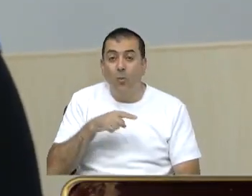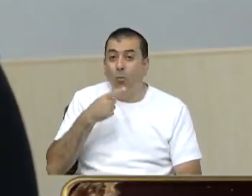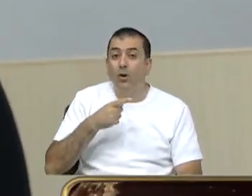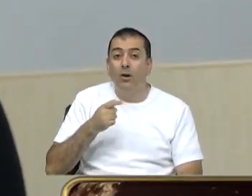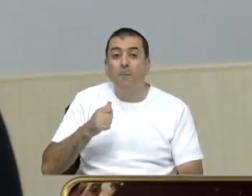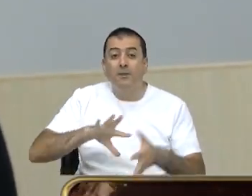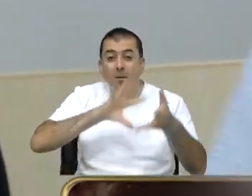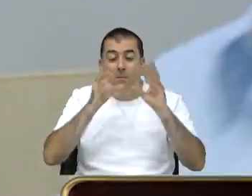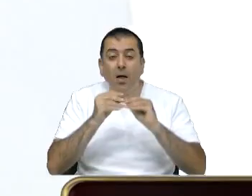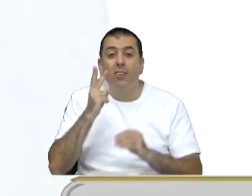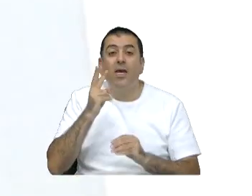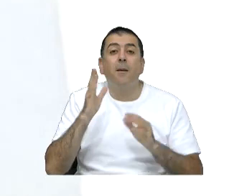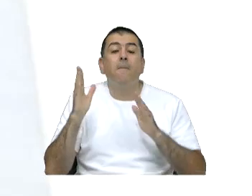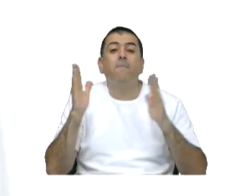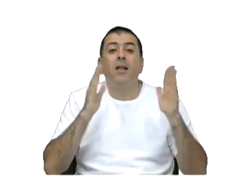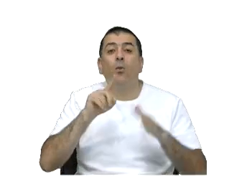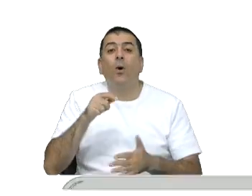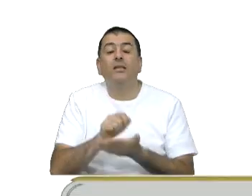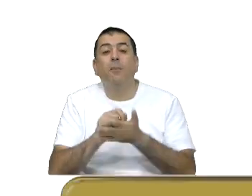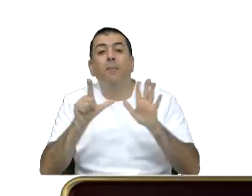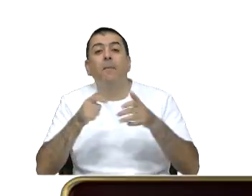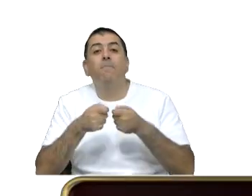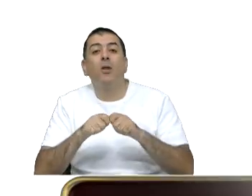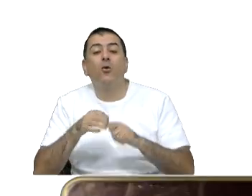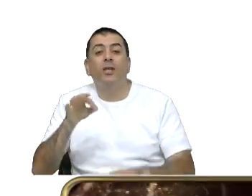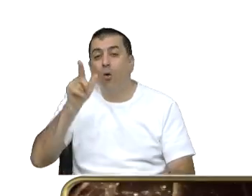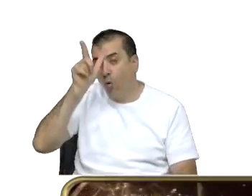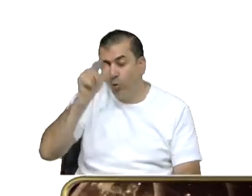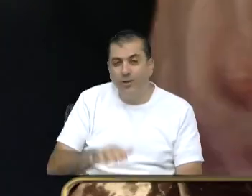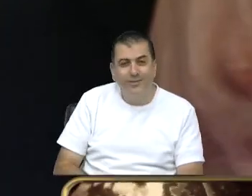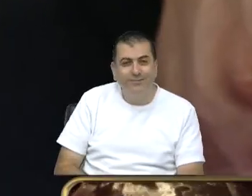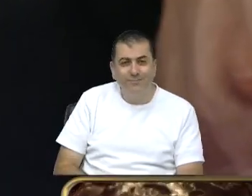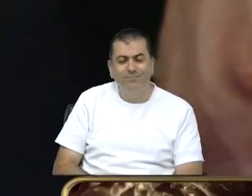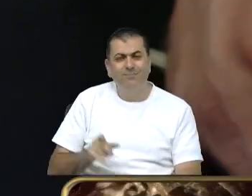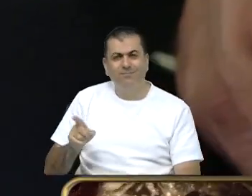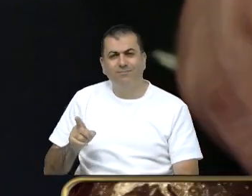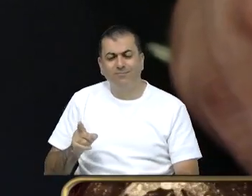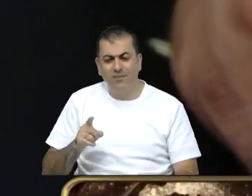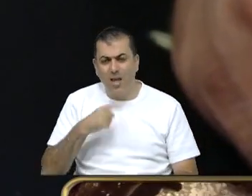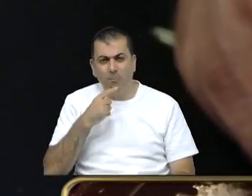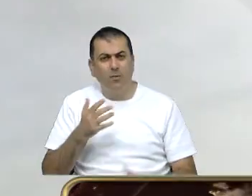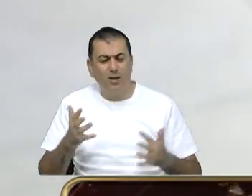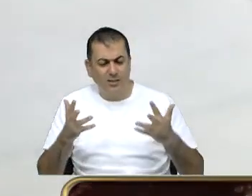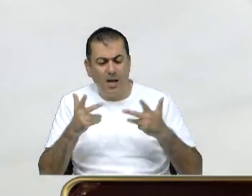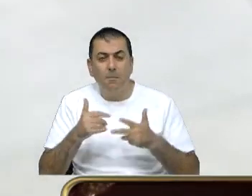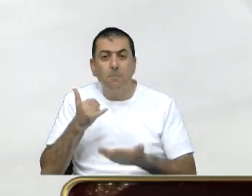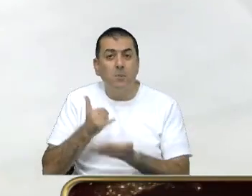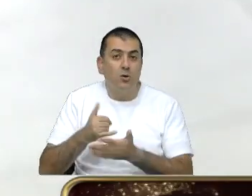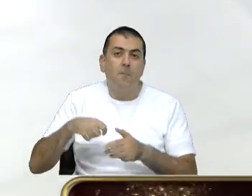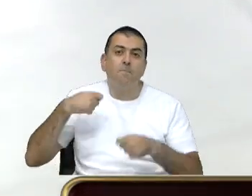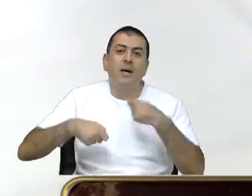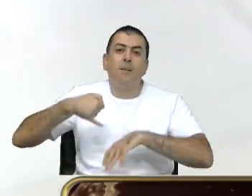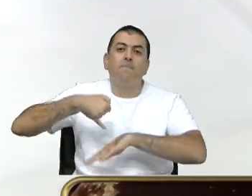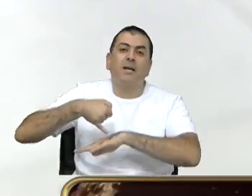اجماليه بلغت مليارين وسبعمائه مليون دينار اردني بحسب العدد السابع من تقرير البنك المركزي